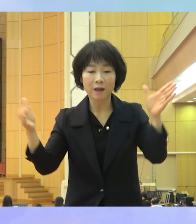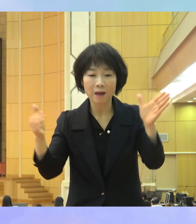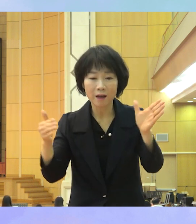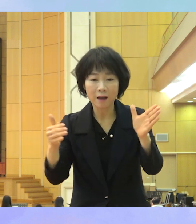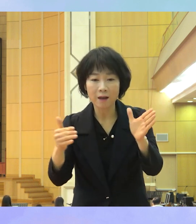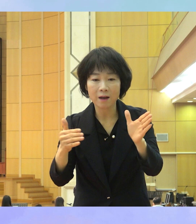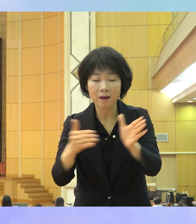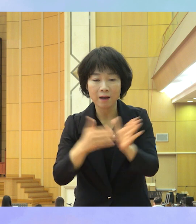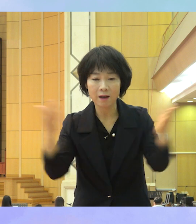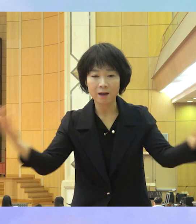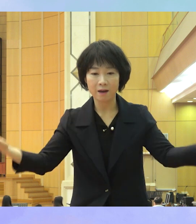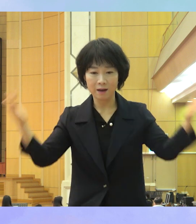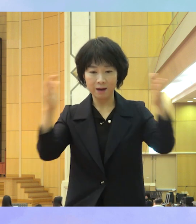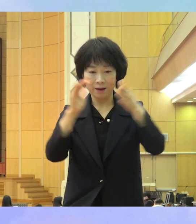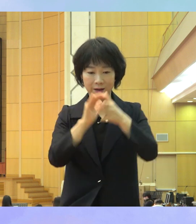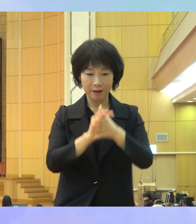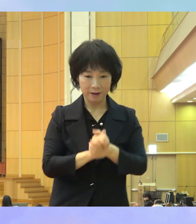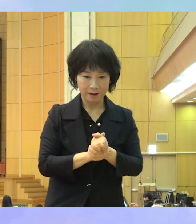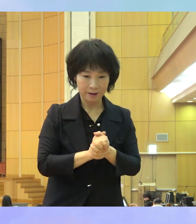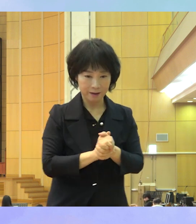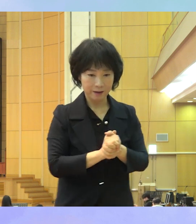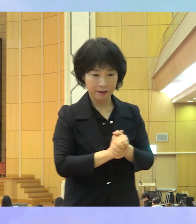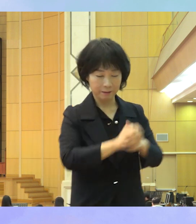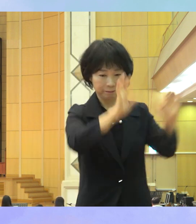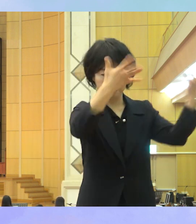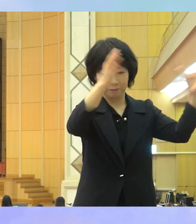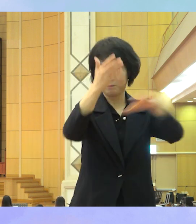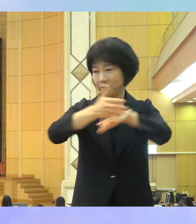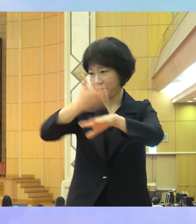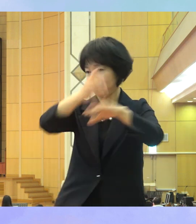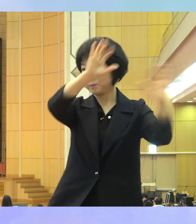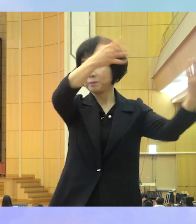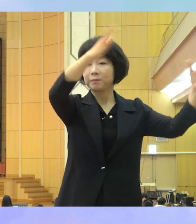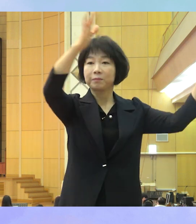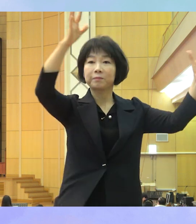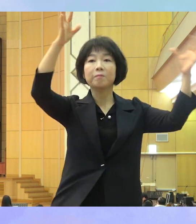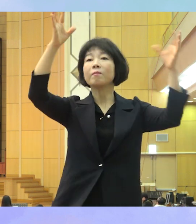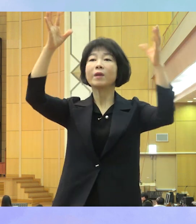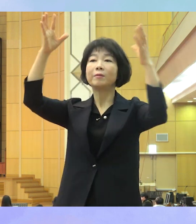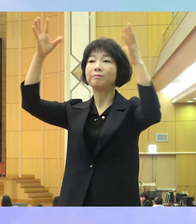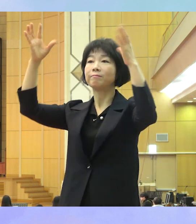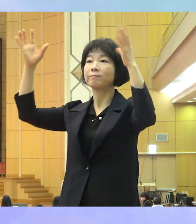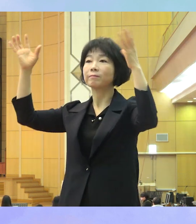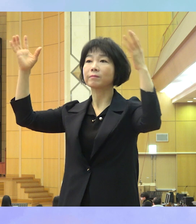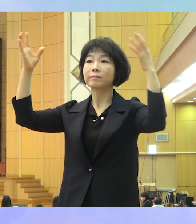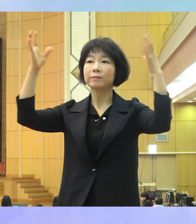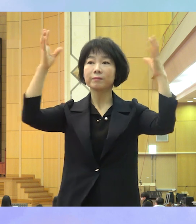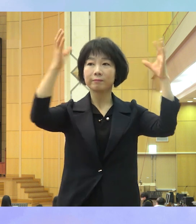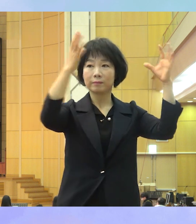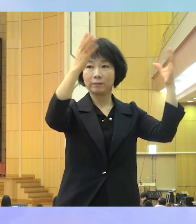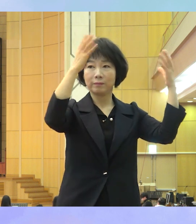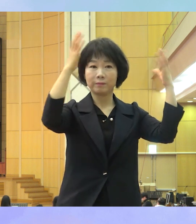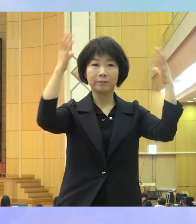주시네. 늘 내게 새 힘 주시는 주님께 감사와 영광의 박수 돌리시겠습니다. 할렐루야.